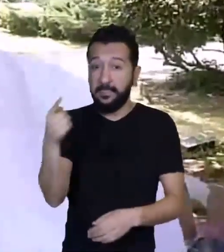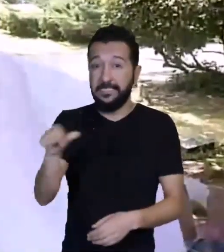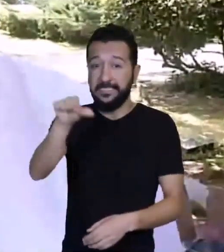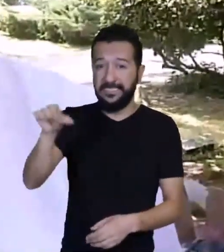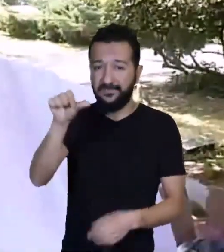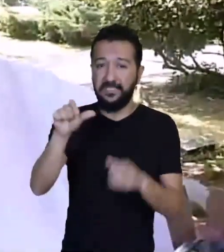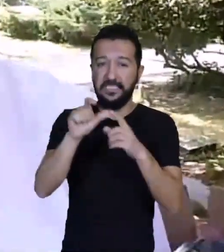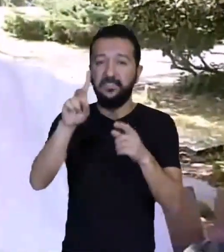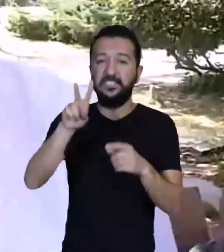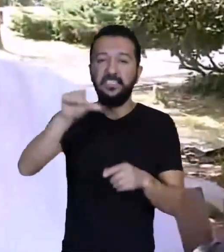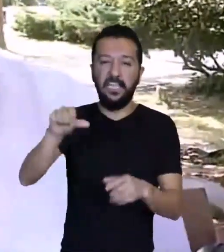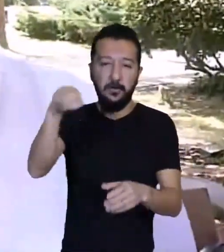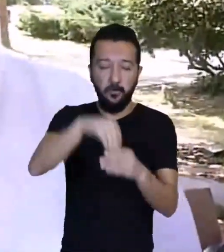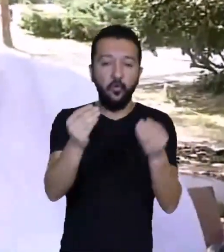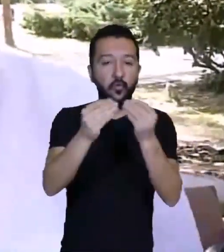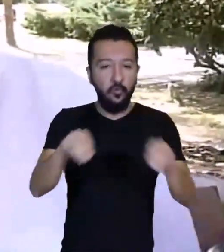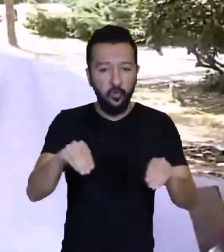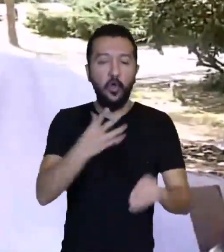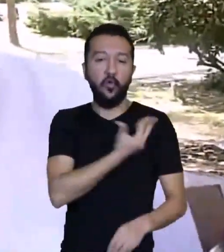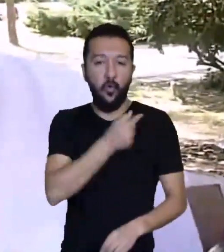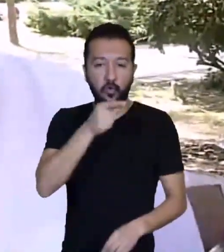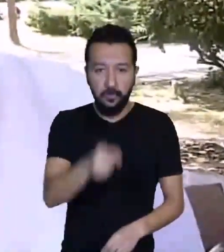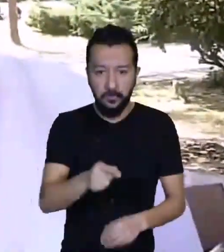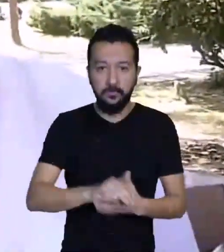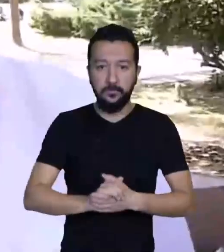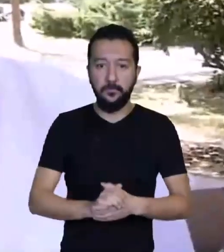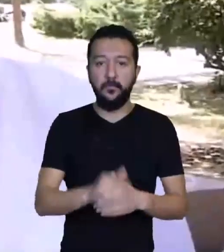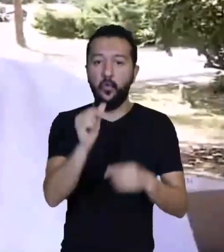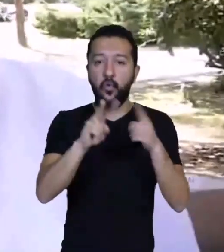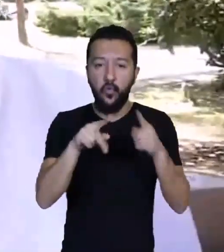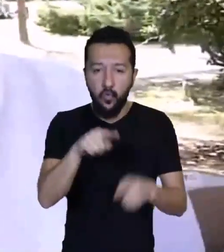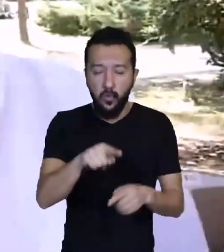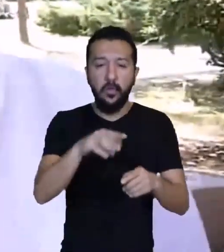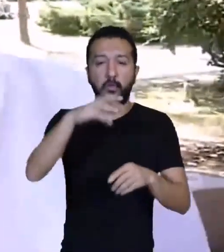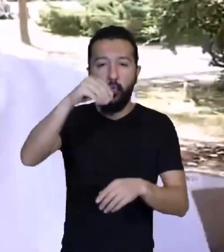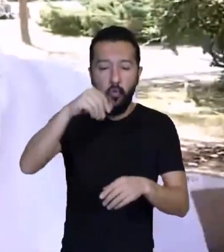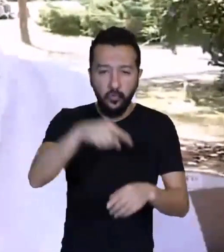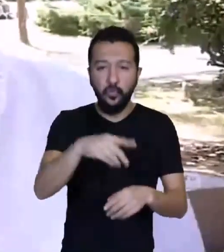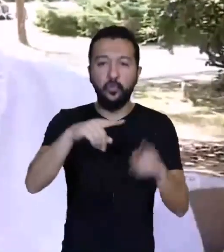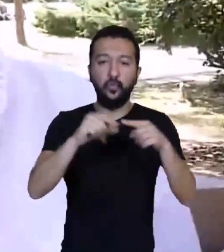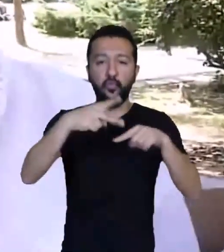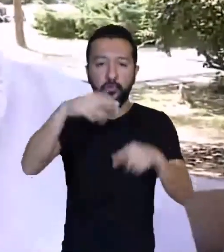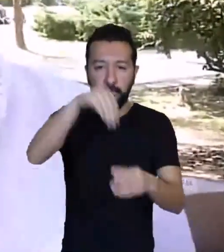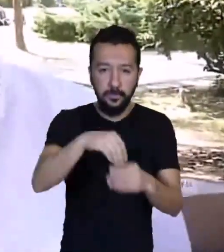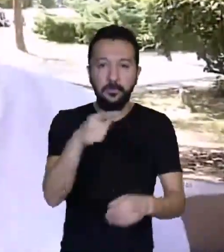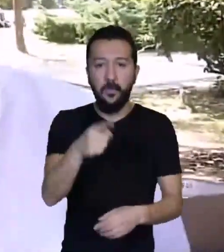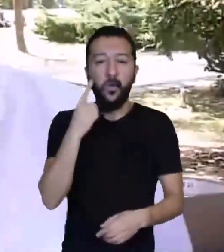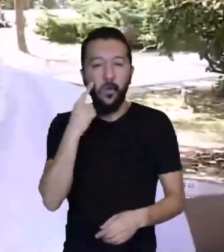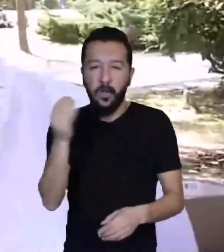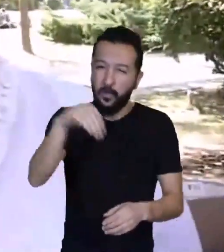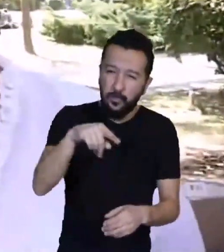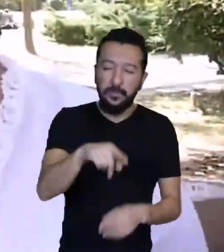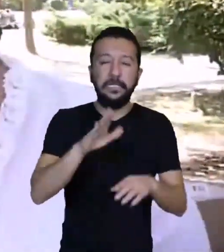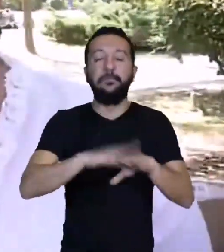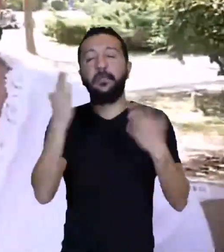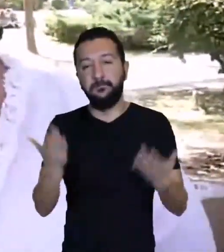sıvı yağ koydum. Yumurta, yoğurt, un, kavartma tozu ve tuz koydum. Bir fıncık şeker de koyabilirdim ama